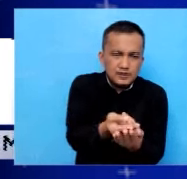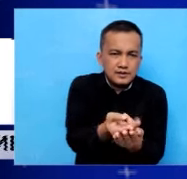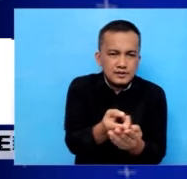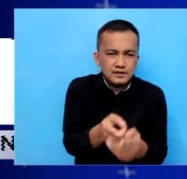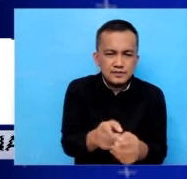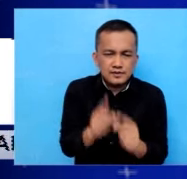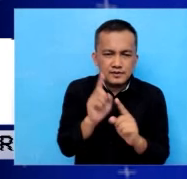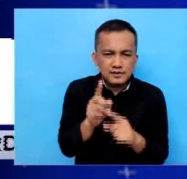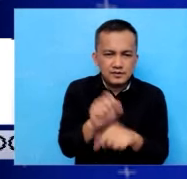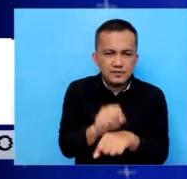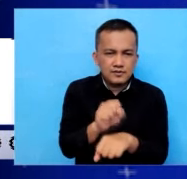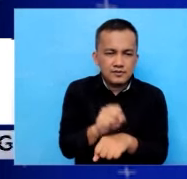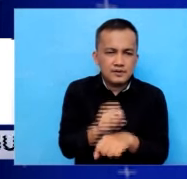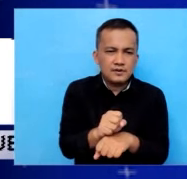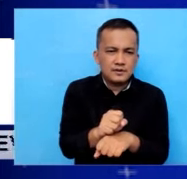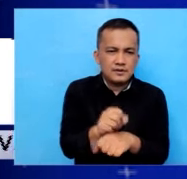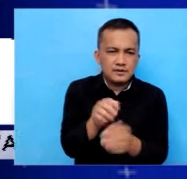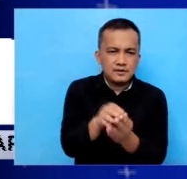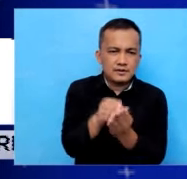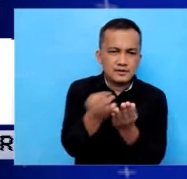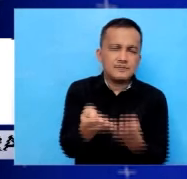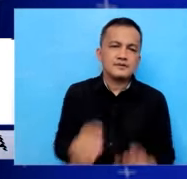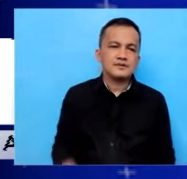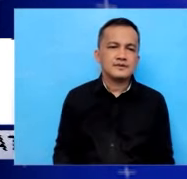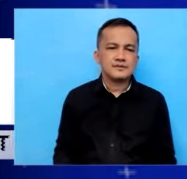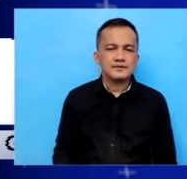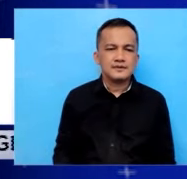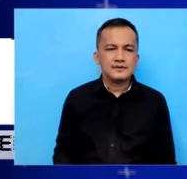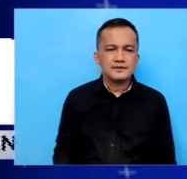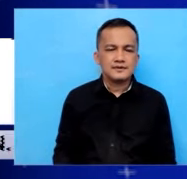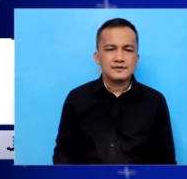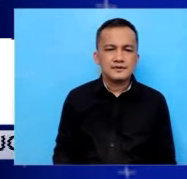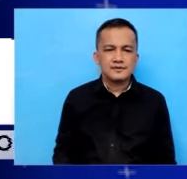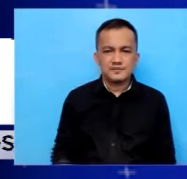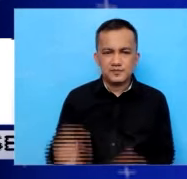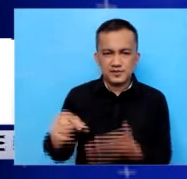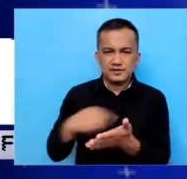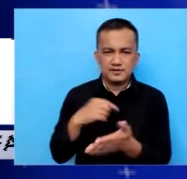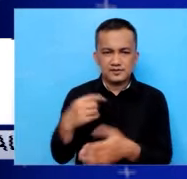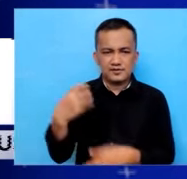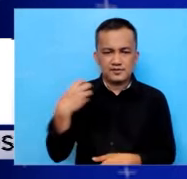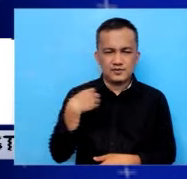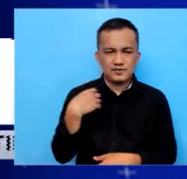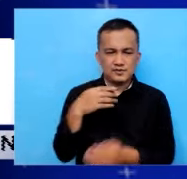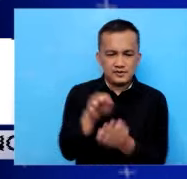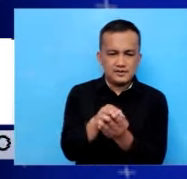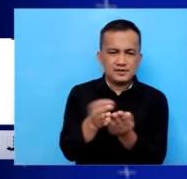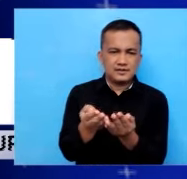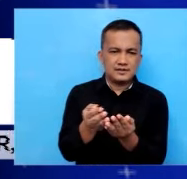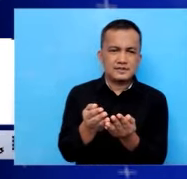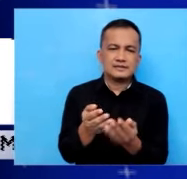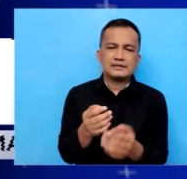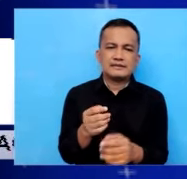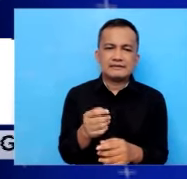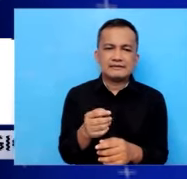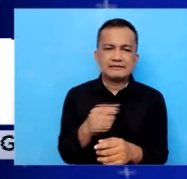niyang gawaan ng mga ataol. Pinabayaran din naman ng boss ko sa akin yung ataol kasi hindi naman po pwede,